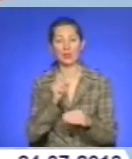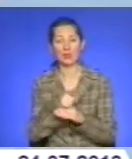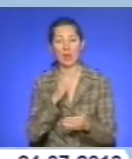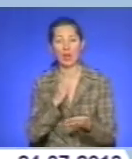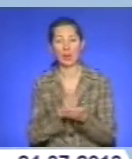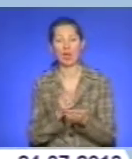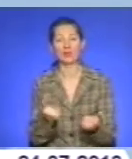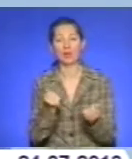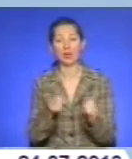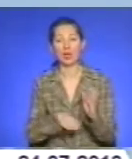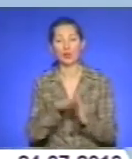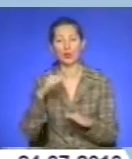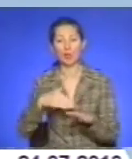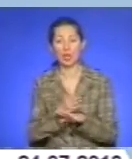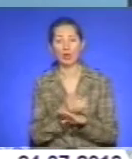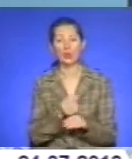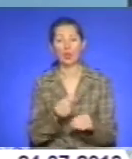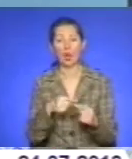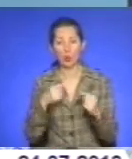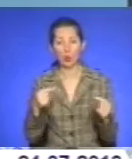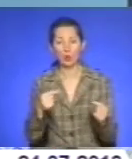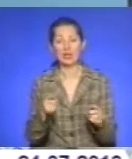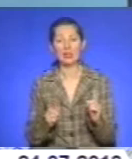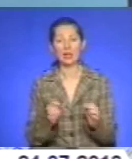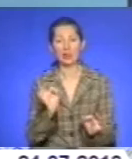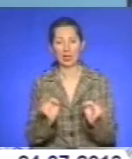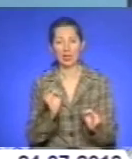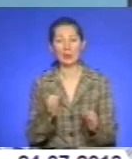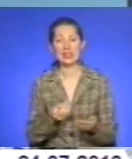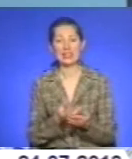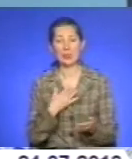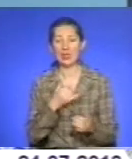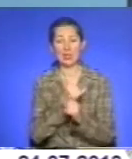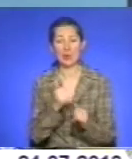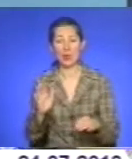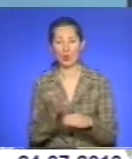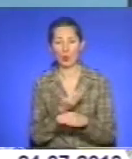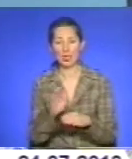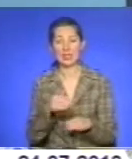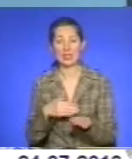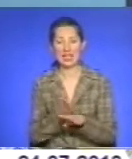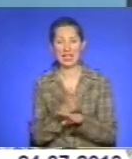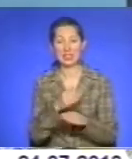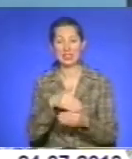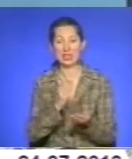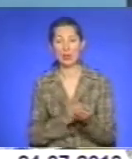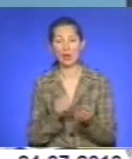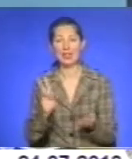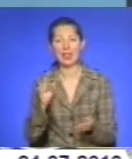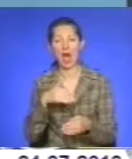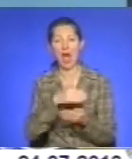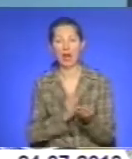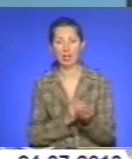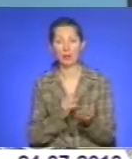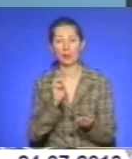якості продукції за сталими цінами. Ми не можемо ділити якість хліба на хліб широкого вжитку і на